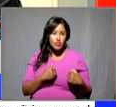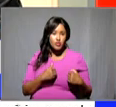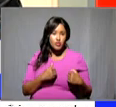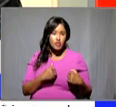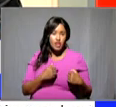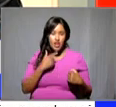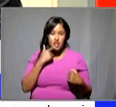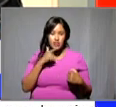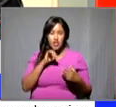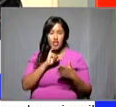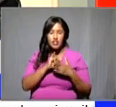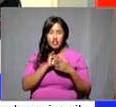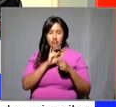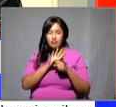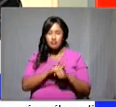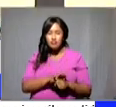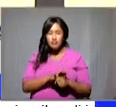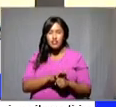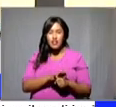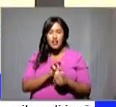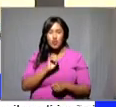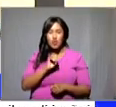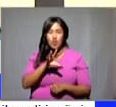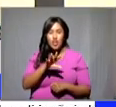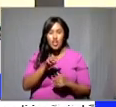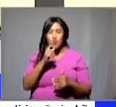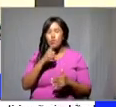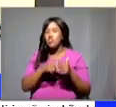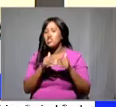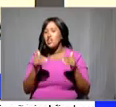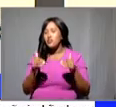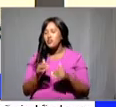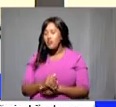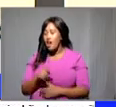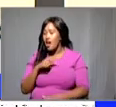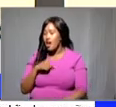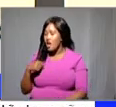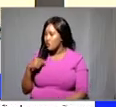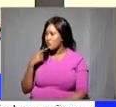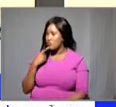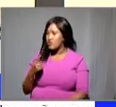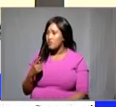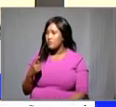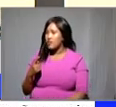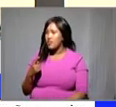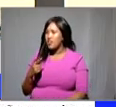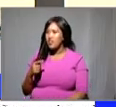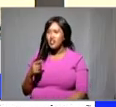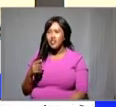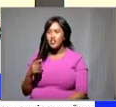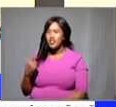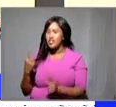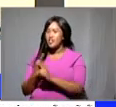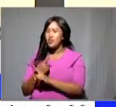diyo kanagoku waneo meno ya kinya stage iriko. Ogwa tugire again modo tofauti tari uri gidi